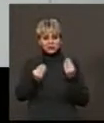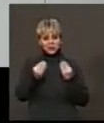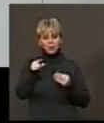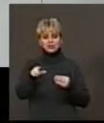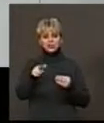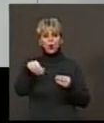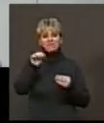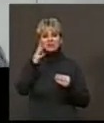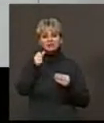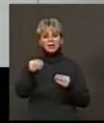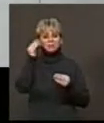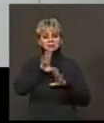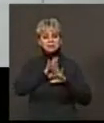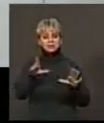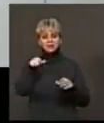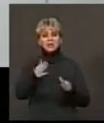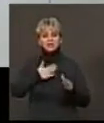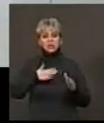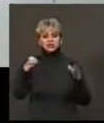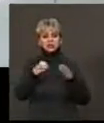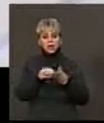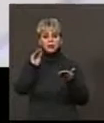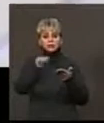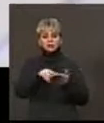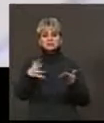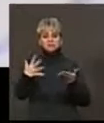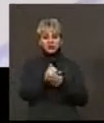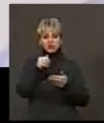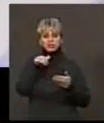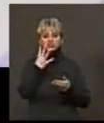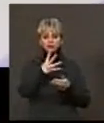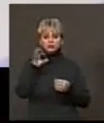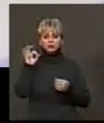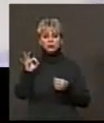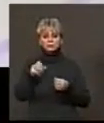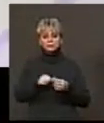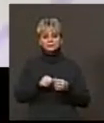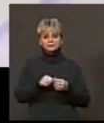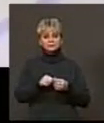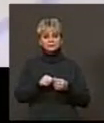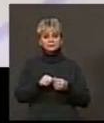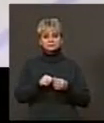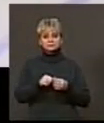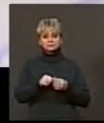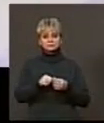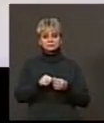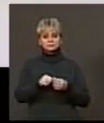об овертайме и мысли не было. Наша команда уложила на лопатки уральцев 4-0.